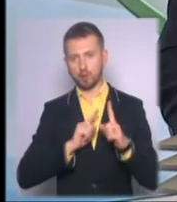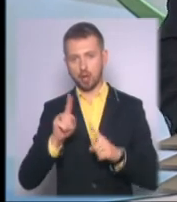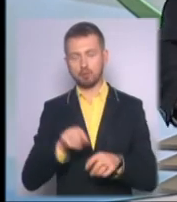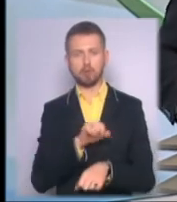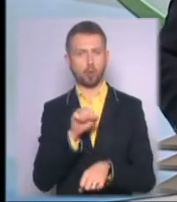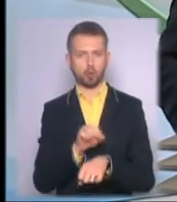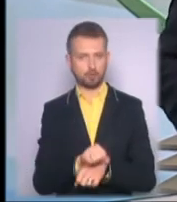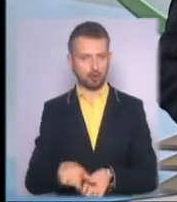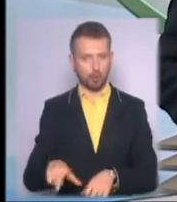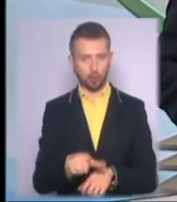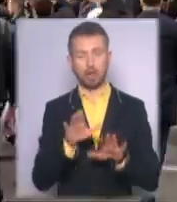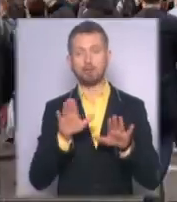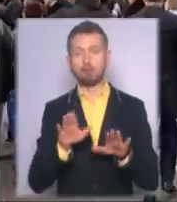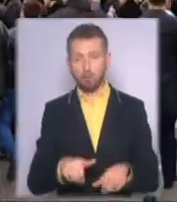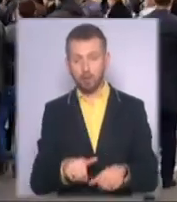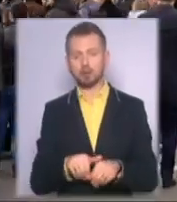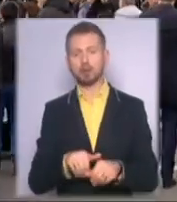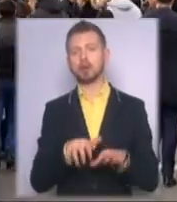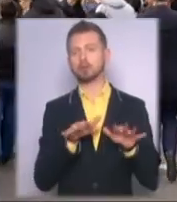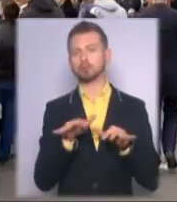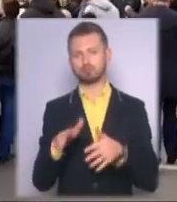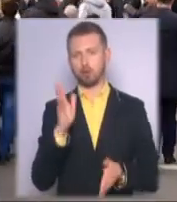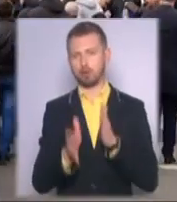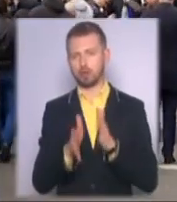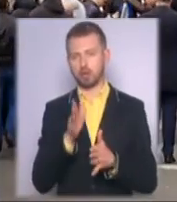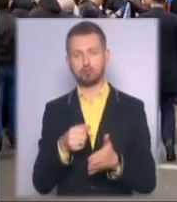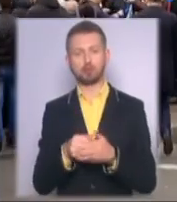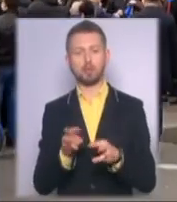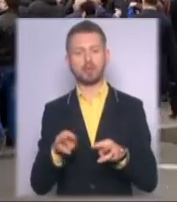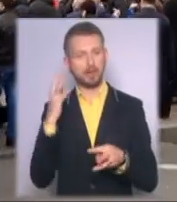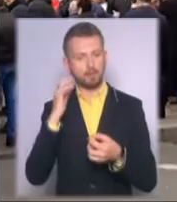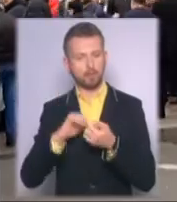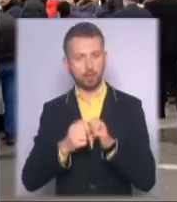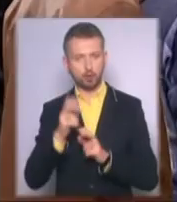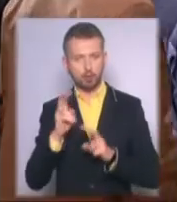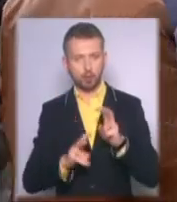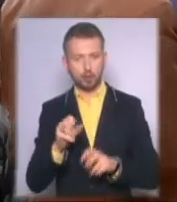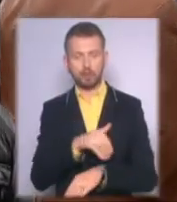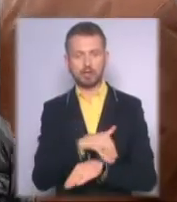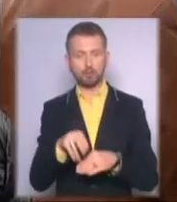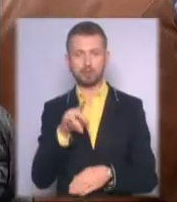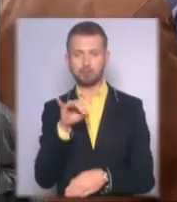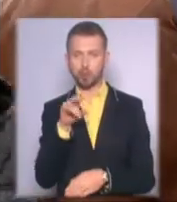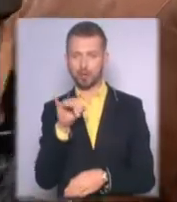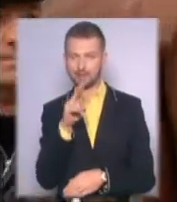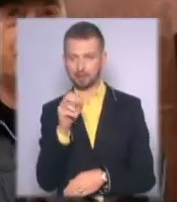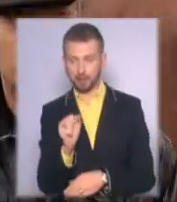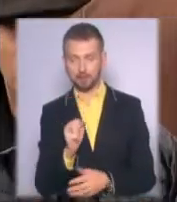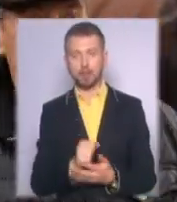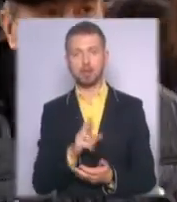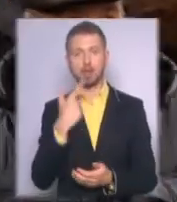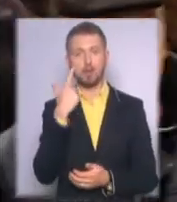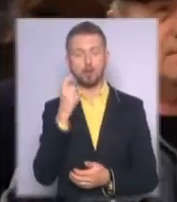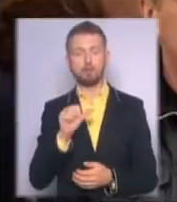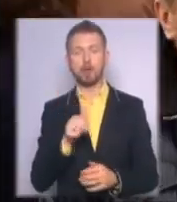дороги. Потім шахтарі перейшли Хрещатиком до Міністерства вугільної промисловості на вулицю Прорізну. Як повідомив на брифінгу перший